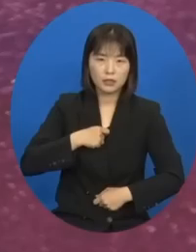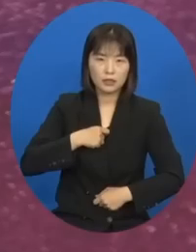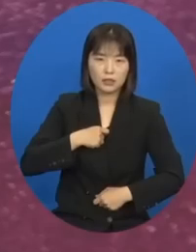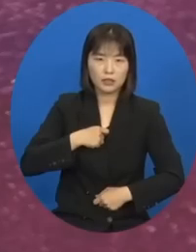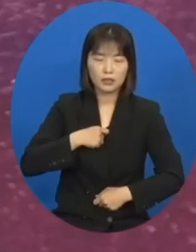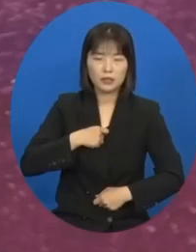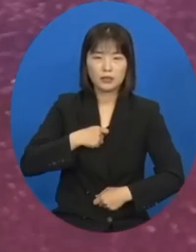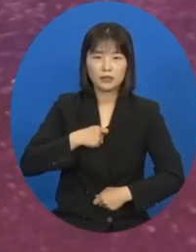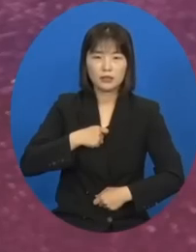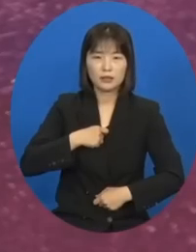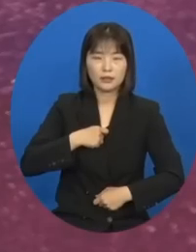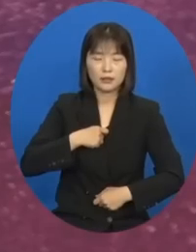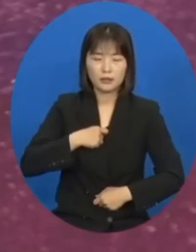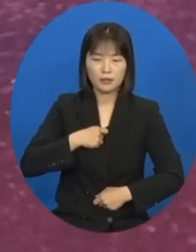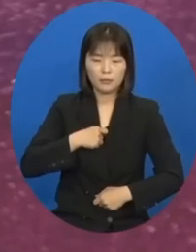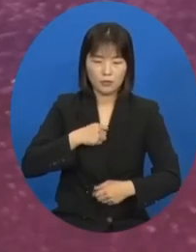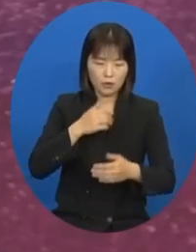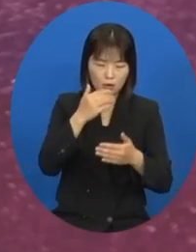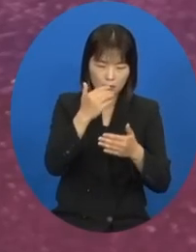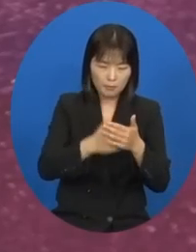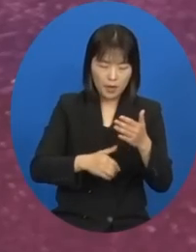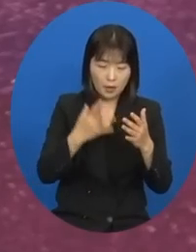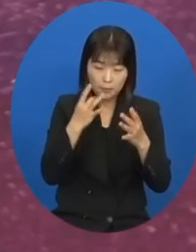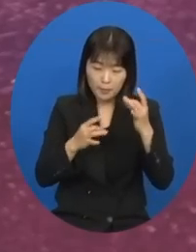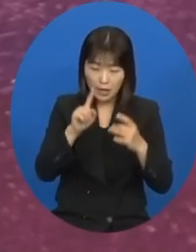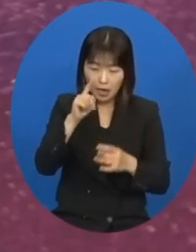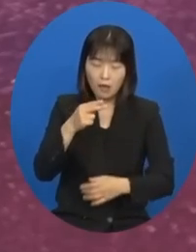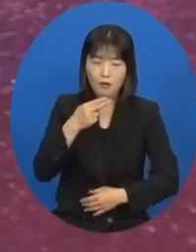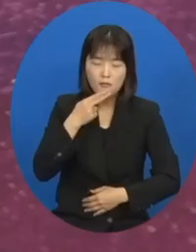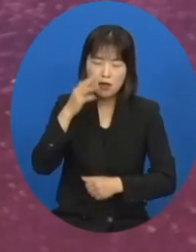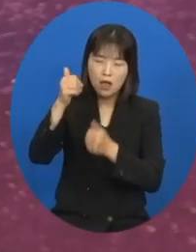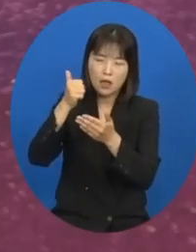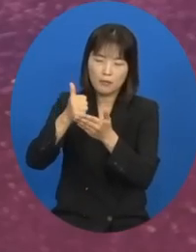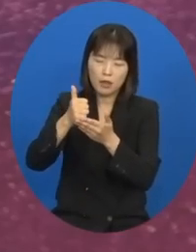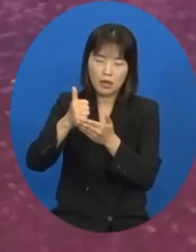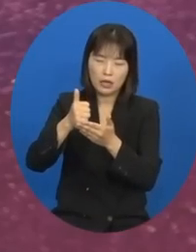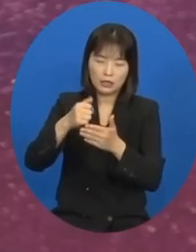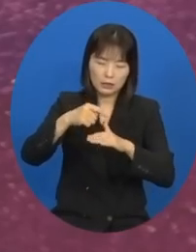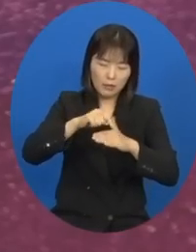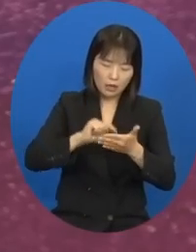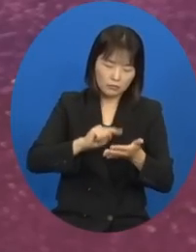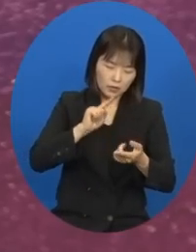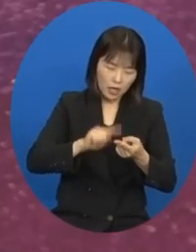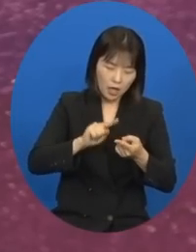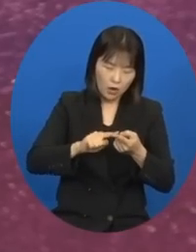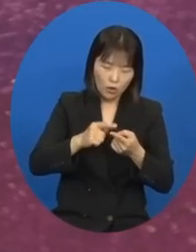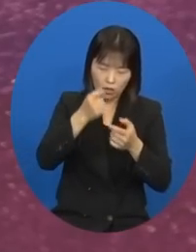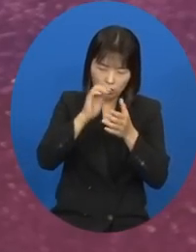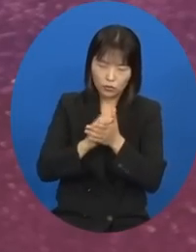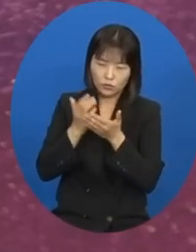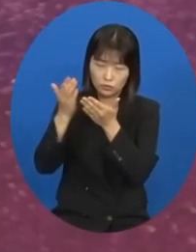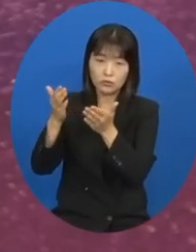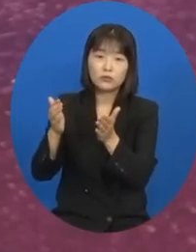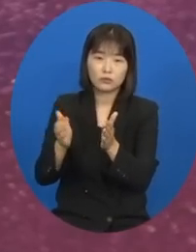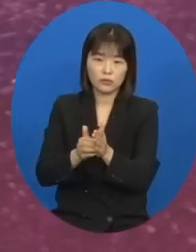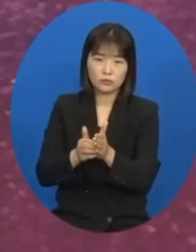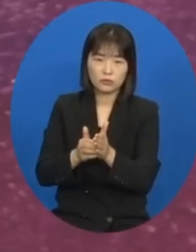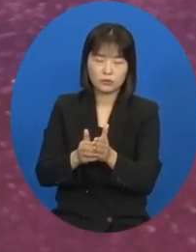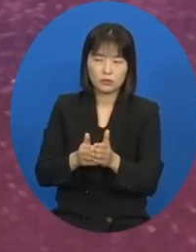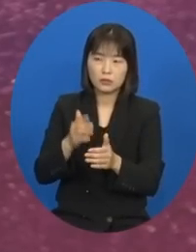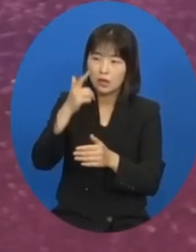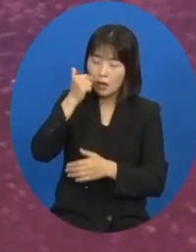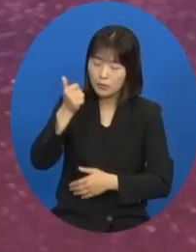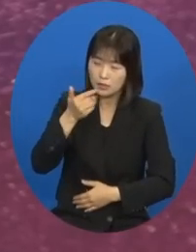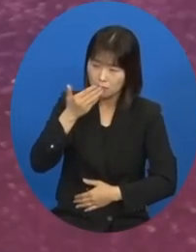솔직하게 가감 없이 하나님 앞에 그 마음 그대로 기도하셨어요 아버지 할 수 있으면이